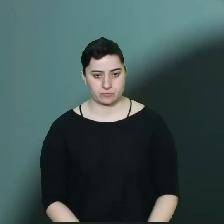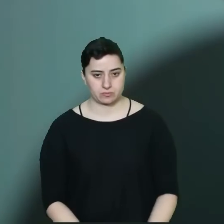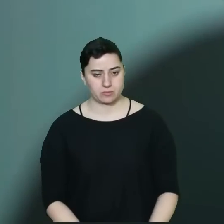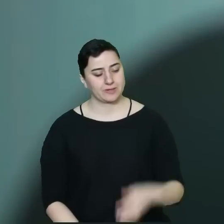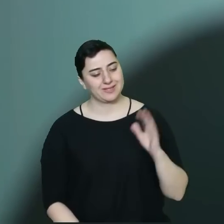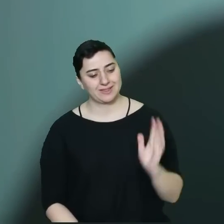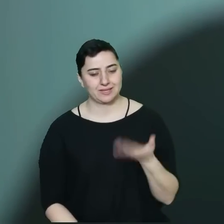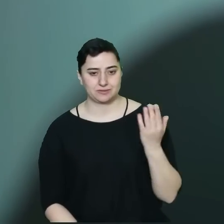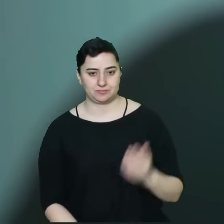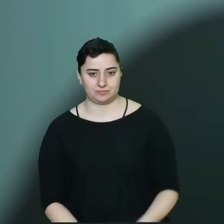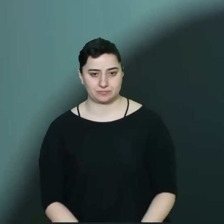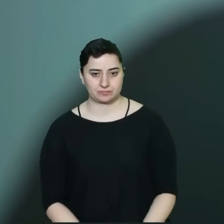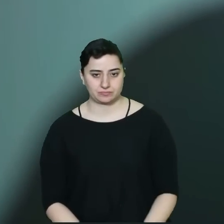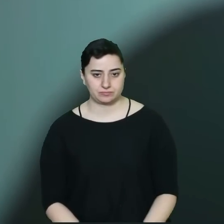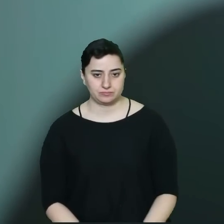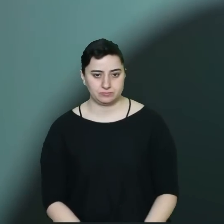Neyse.